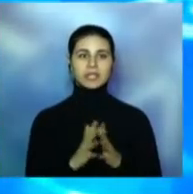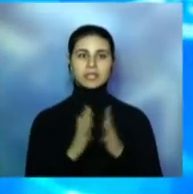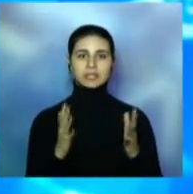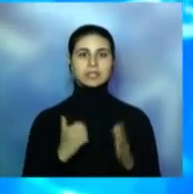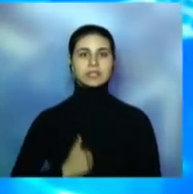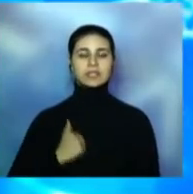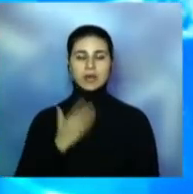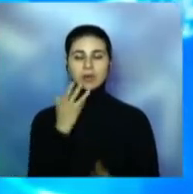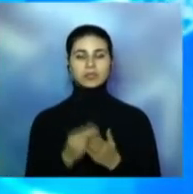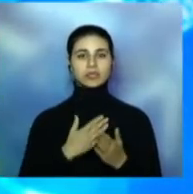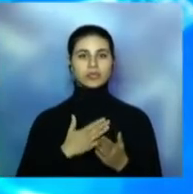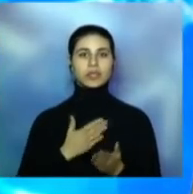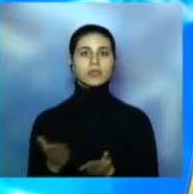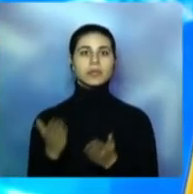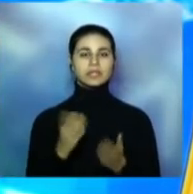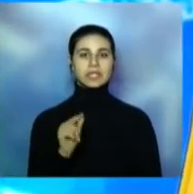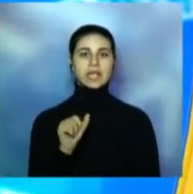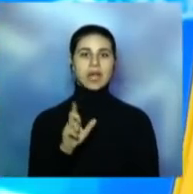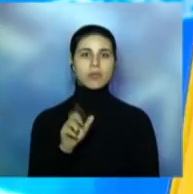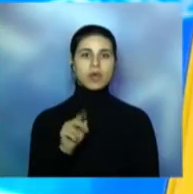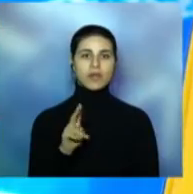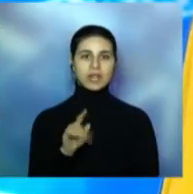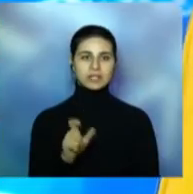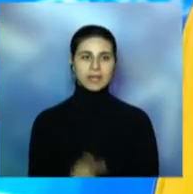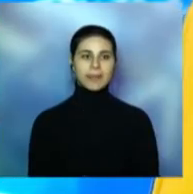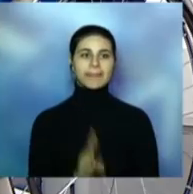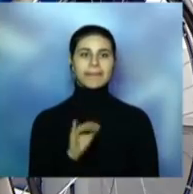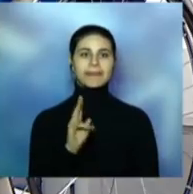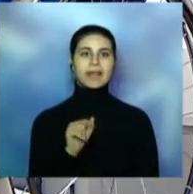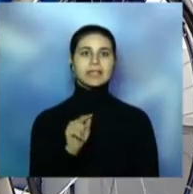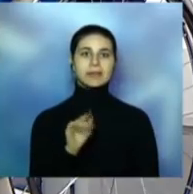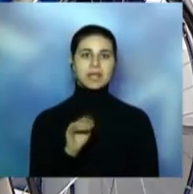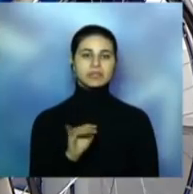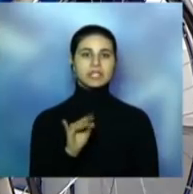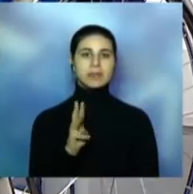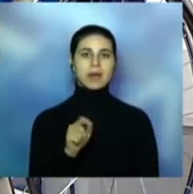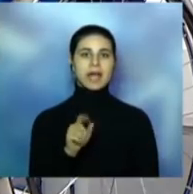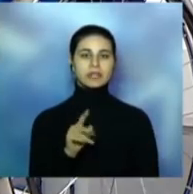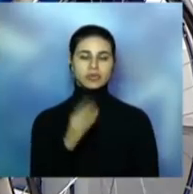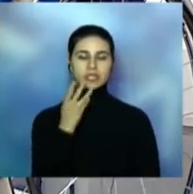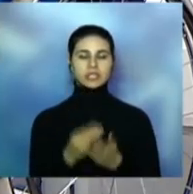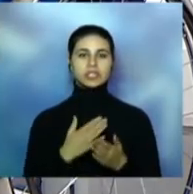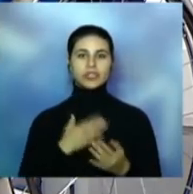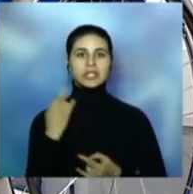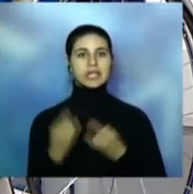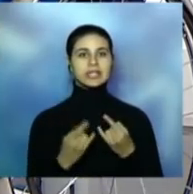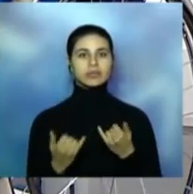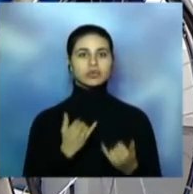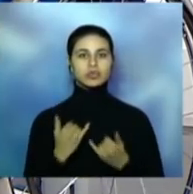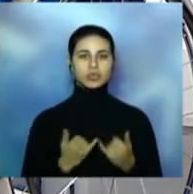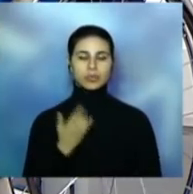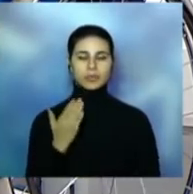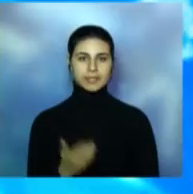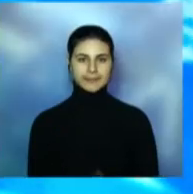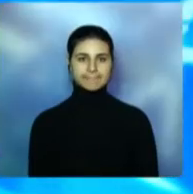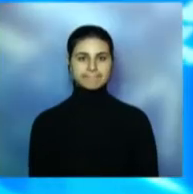სიამაყით, რომ დღეს ჩვენ მასპინძლობდით თეა ბოლქვაძეს, ნინა თიბილაშვილს, ირმა ხეცურიანს, ჩვენი გადაცემის